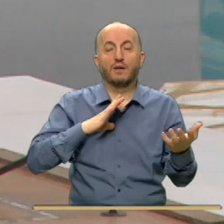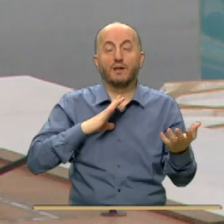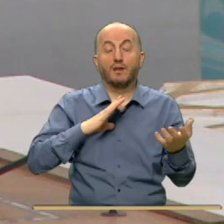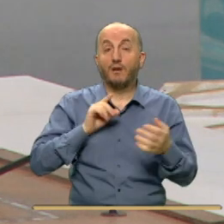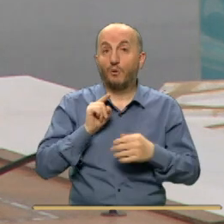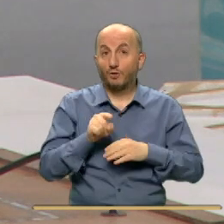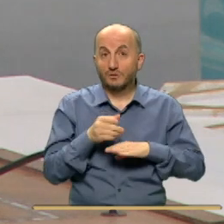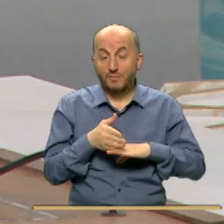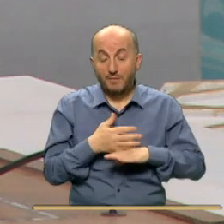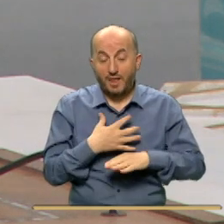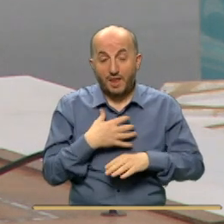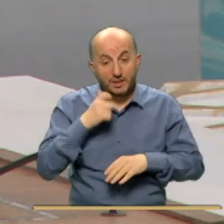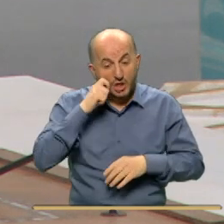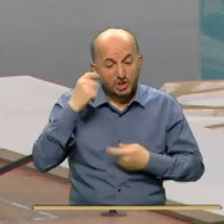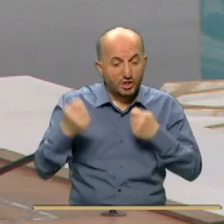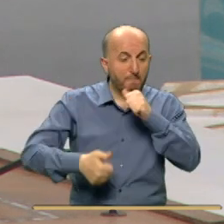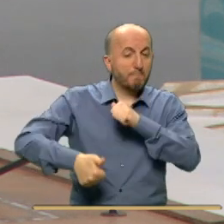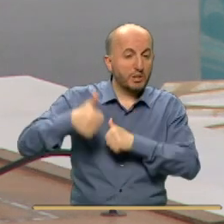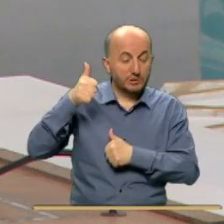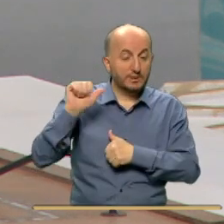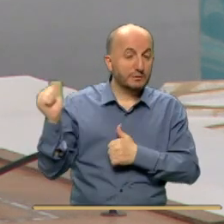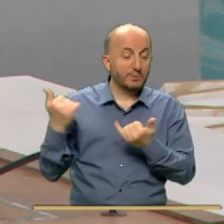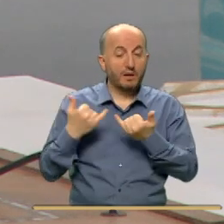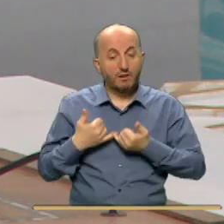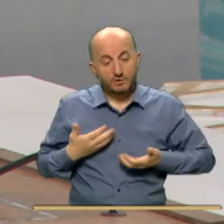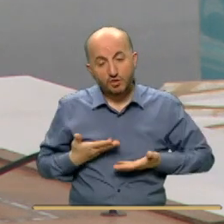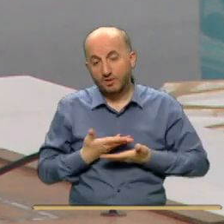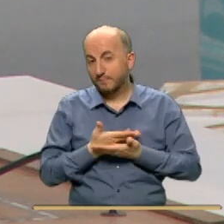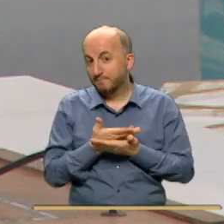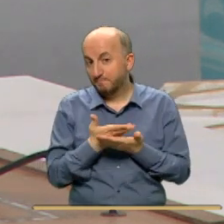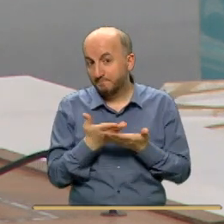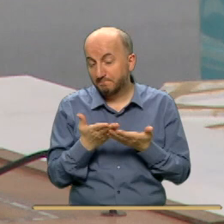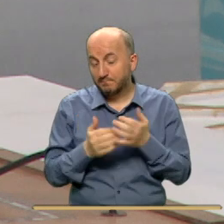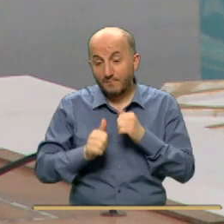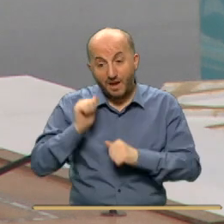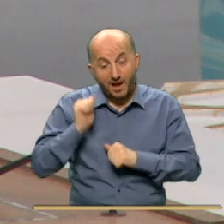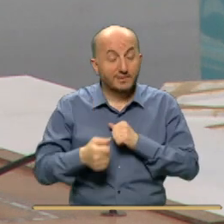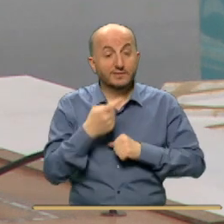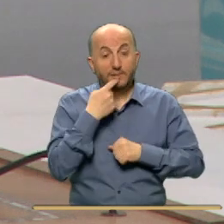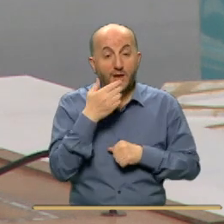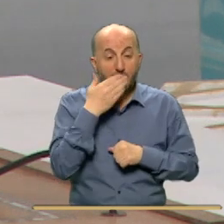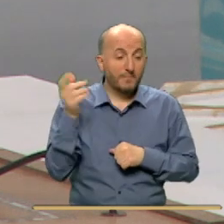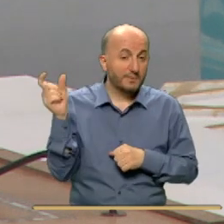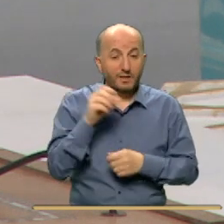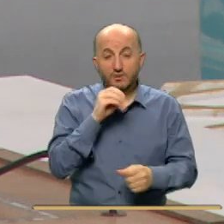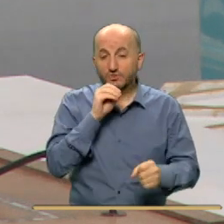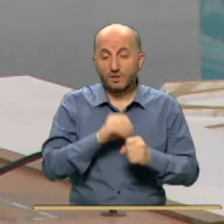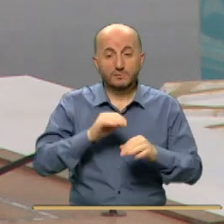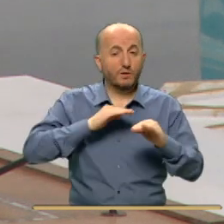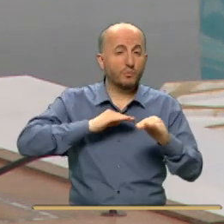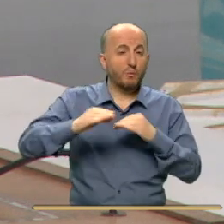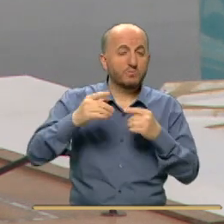Onun için Diyanet İşleri Başkanlığımız, değerli kardeşlerim, her sene Ramazan ayında